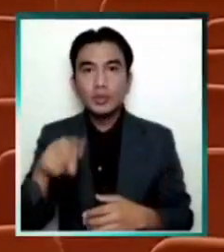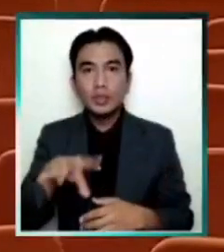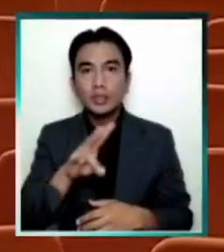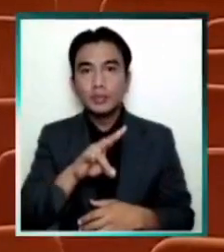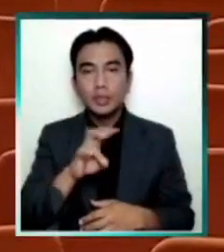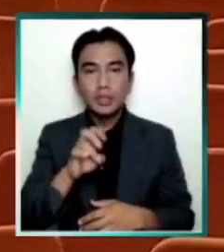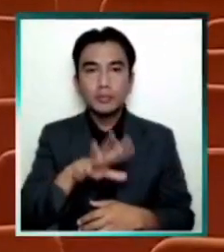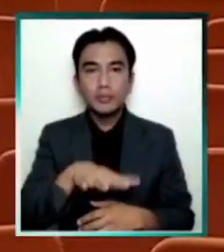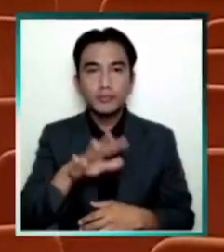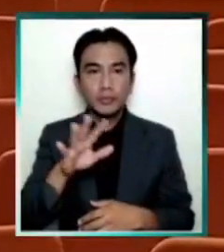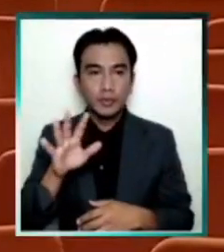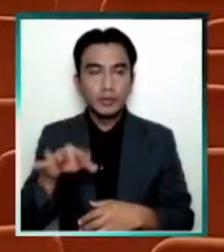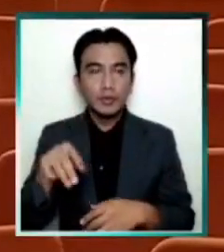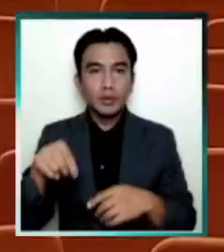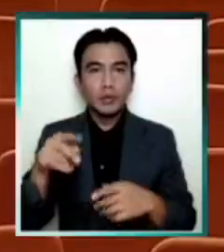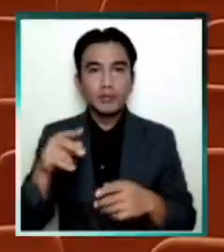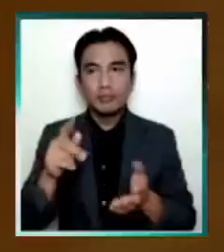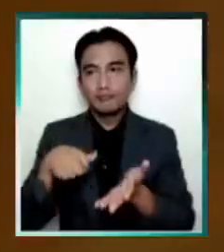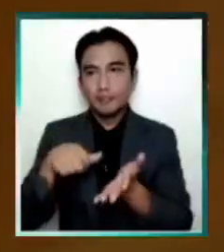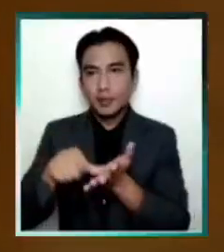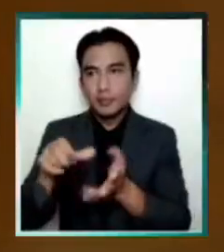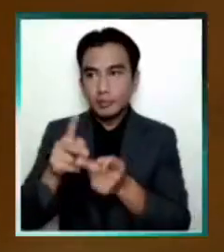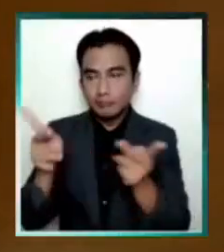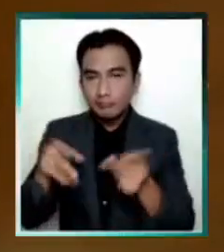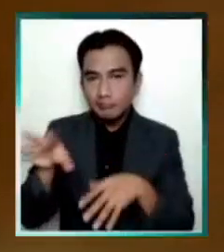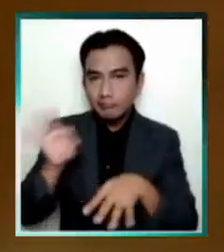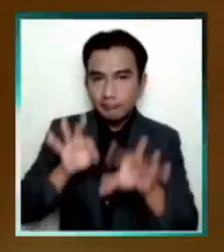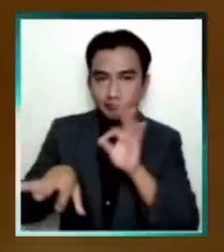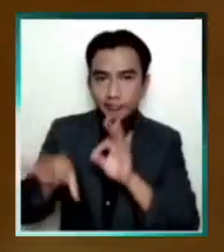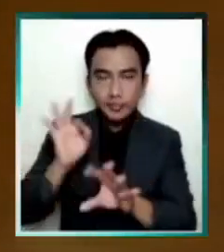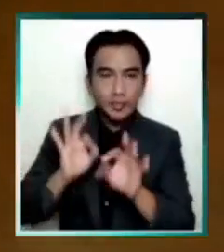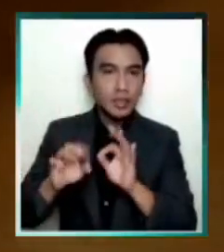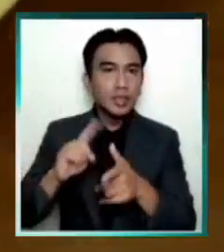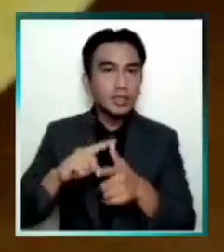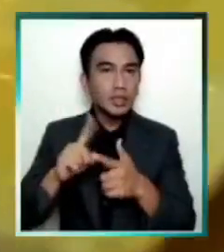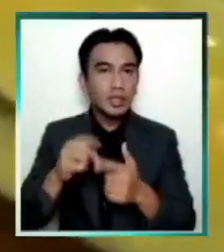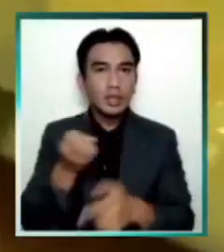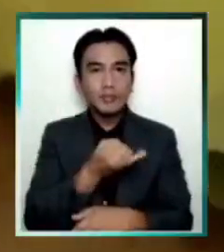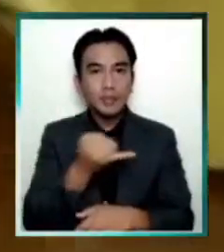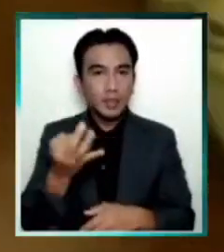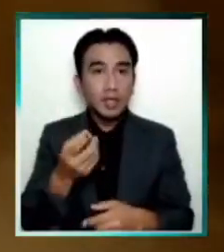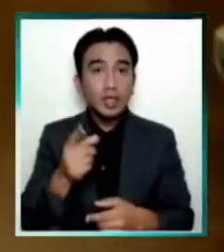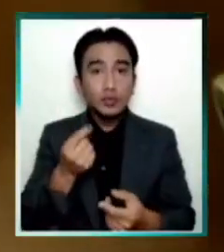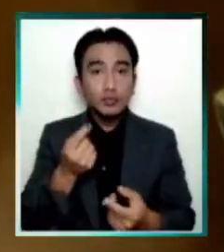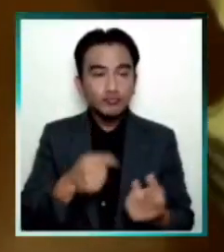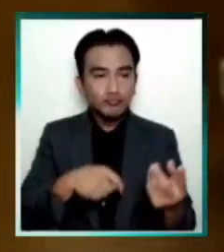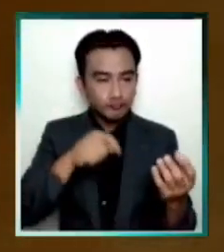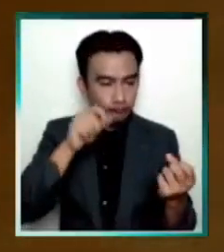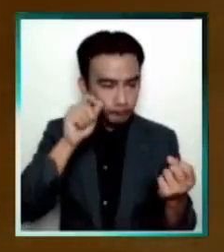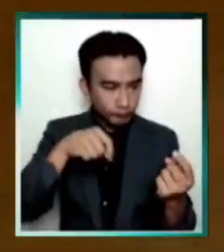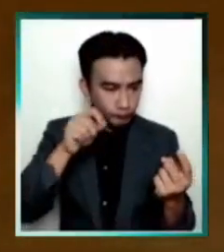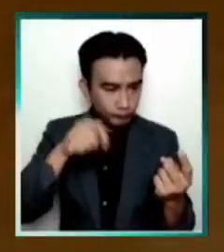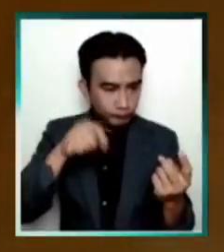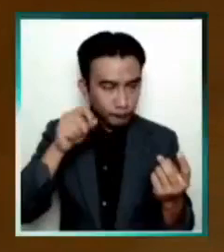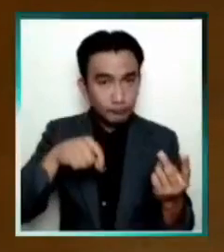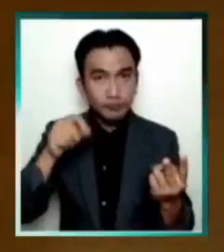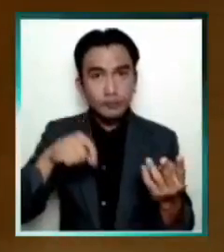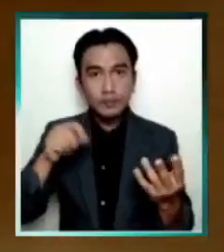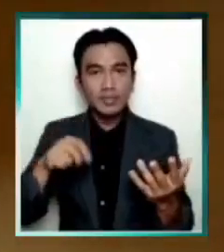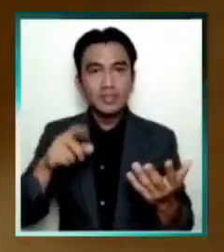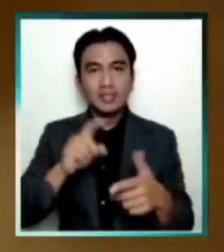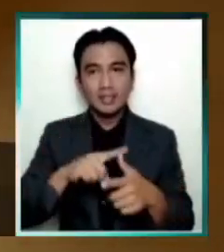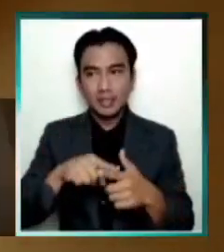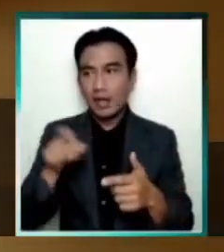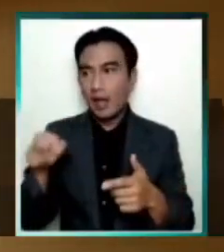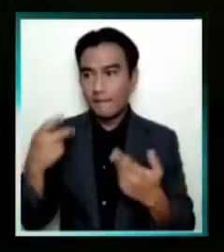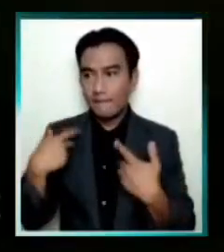ang napili kung saan bibilangin ang boto ng mano-mano saka ikukumpara sa bilang ng vote counting machines. Pinili ang mga lugar